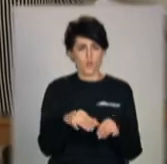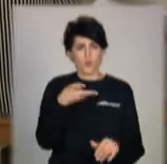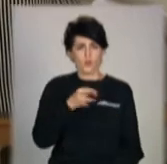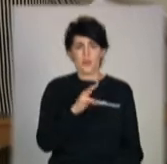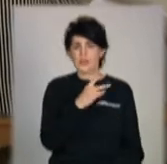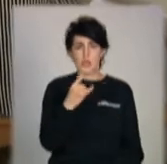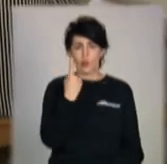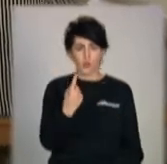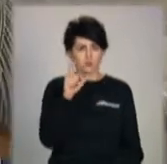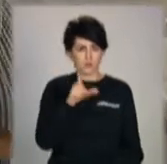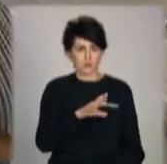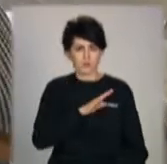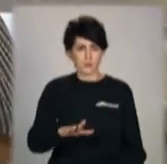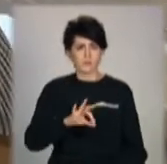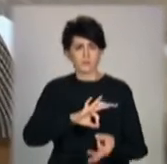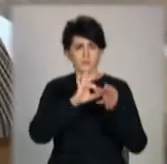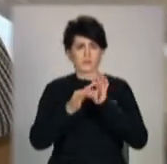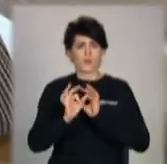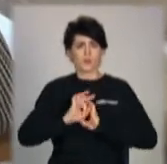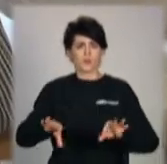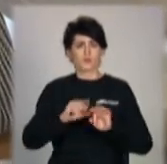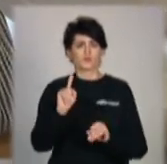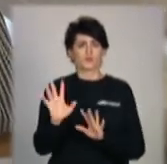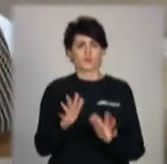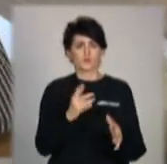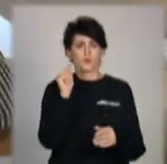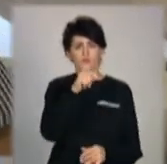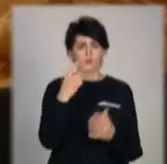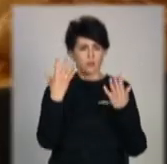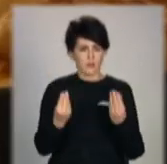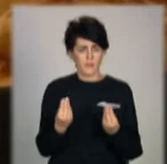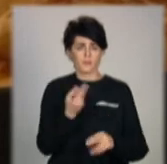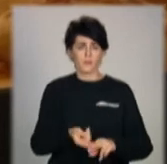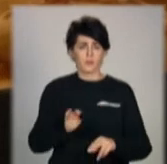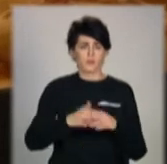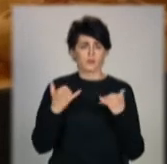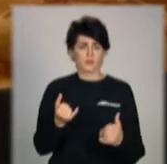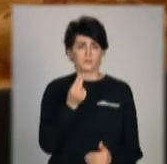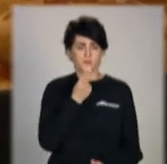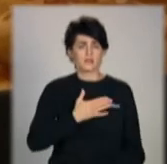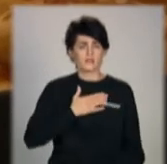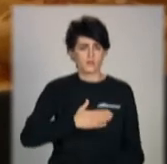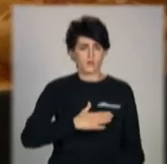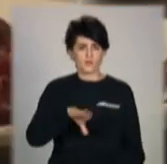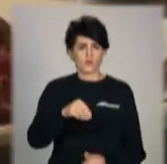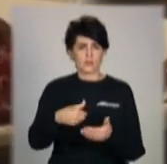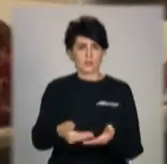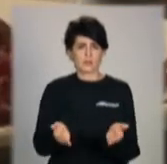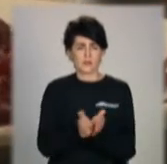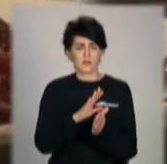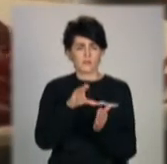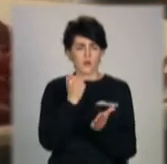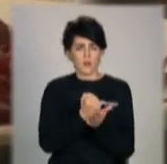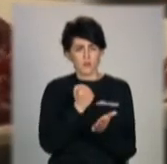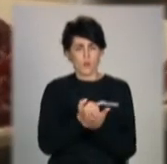жоден із учнів не захотів розказувати, що саме трапилося того дня. Зараз сніданком задоволені на тарілці Єгора